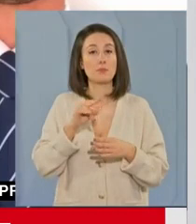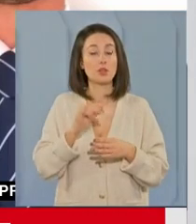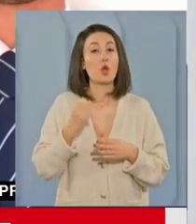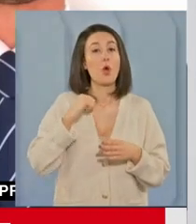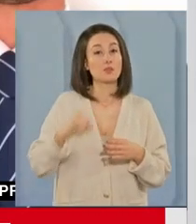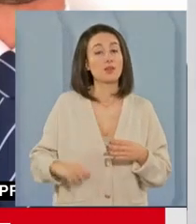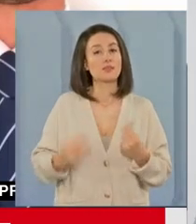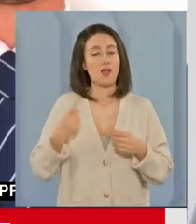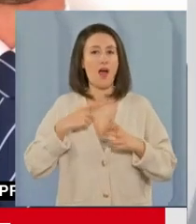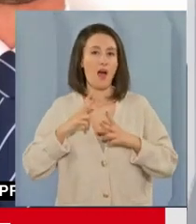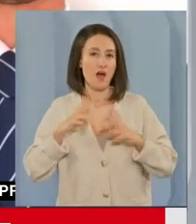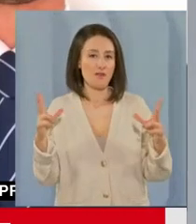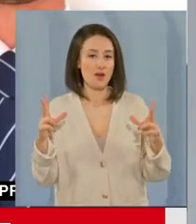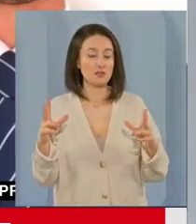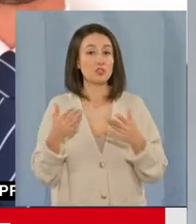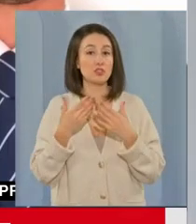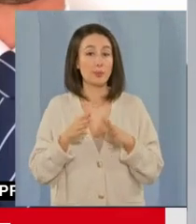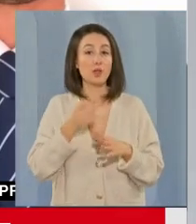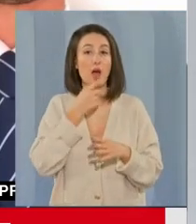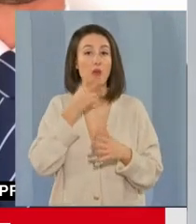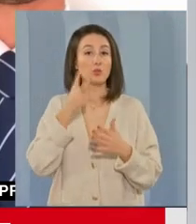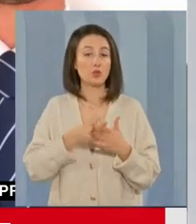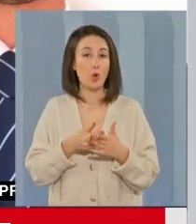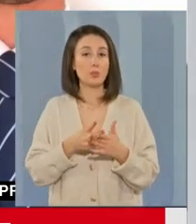s-a acutizat începând cu anii